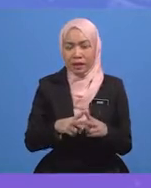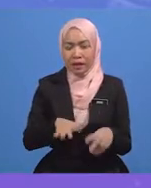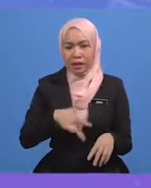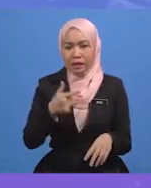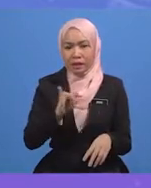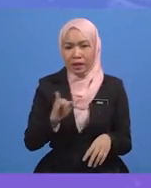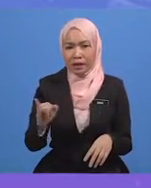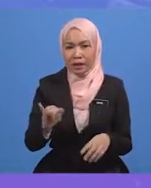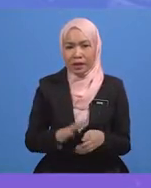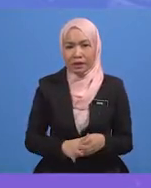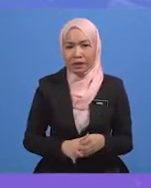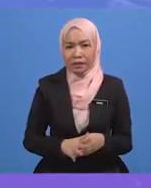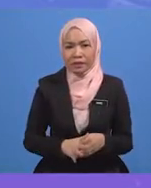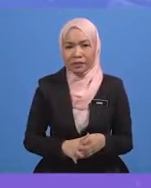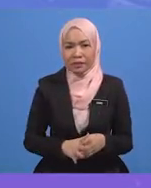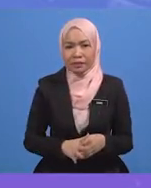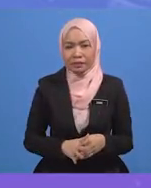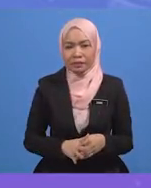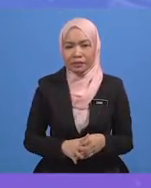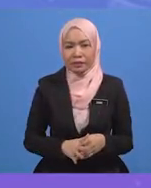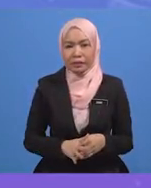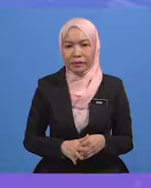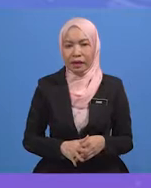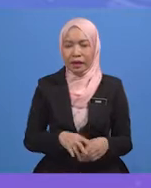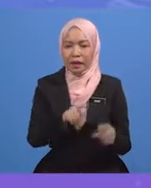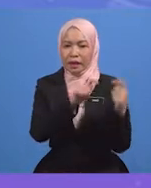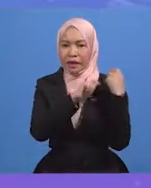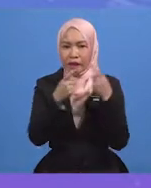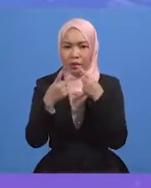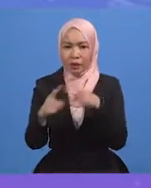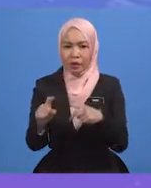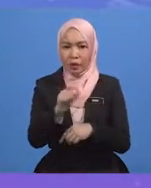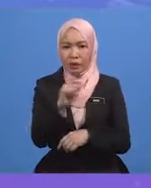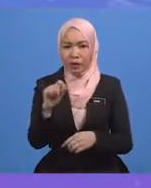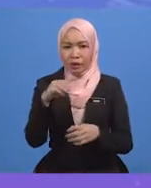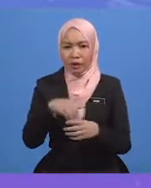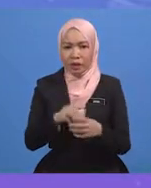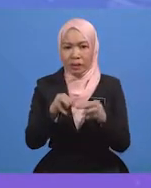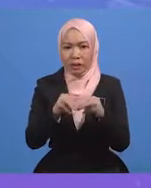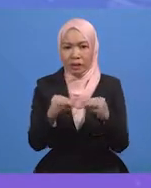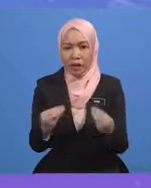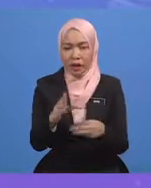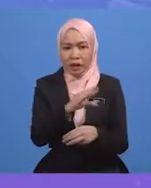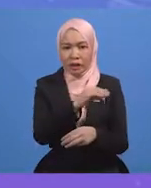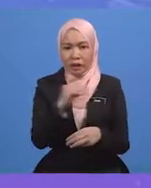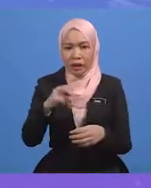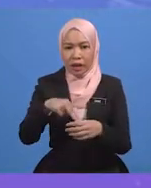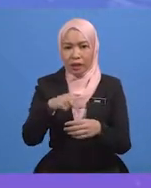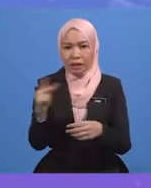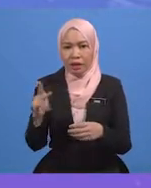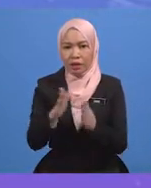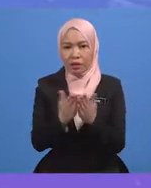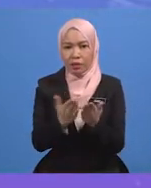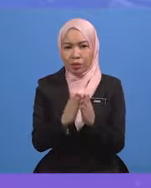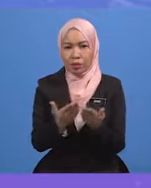masyarakat ketika itu dengan penuh tanggungjawab menulis di dalam majalah dan